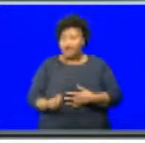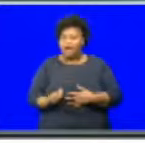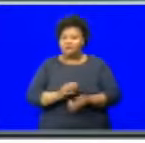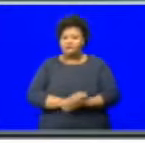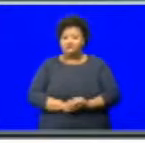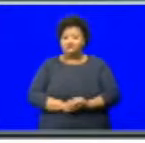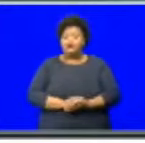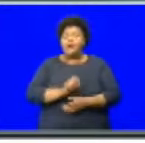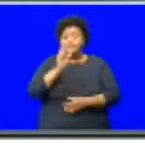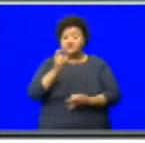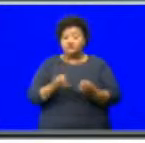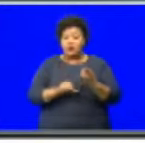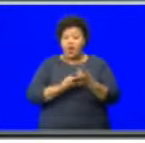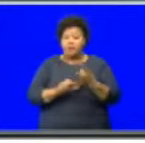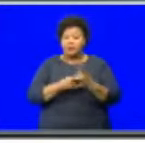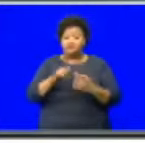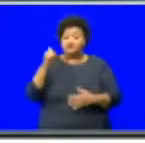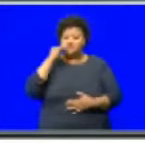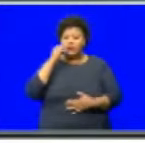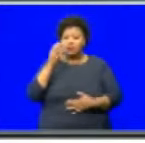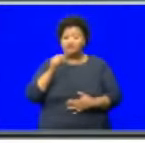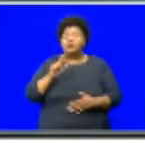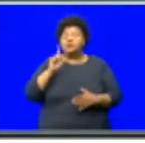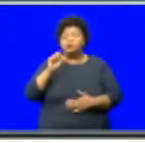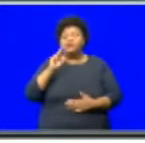Ngishayele nombolweni yami lethi